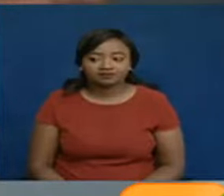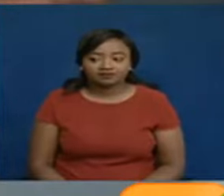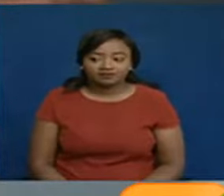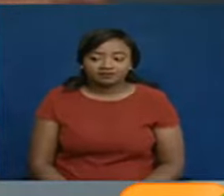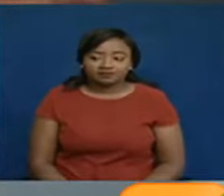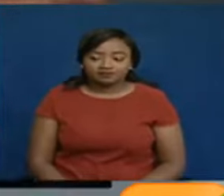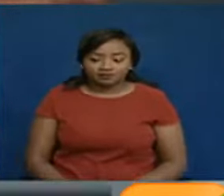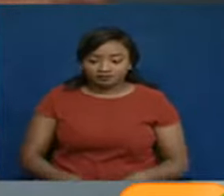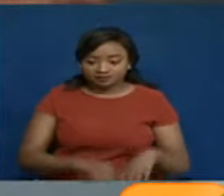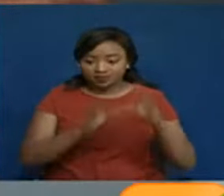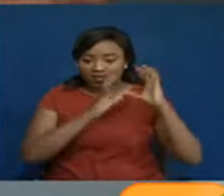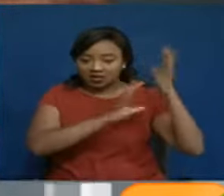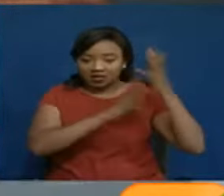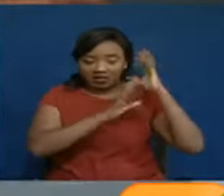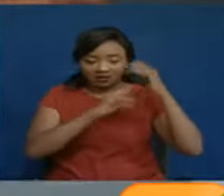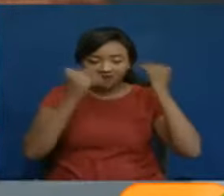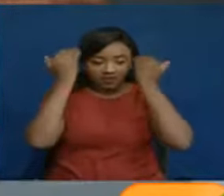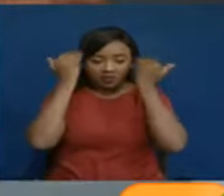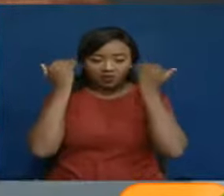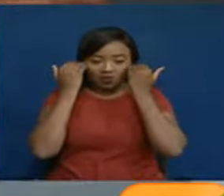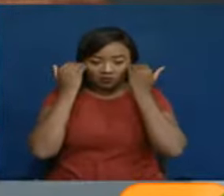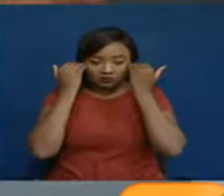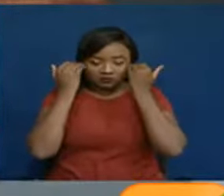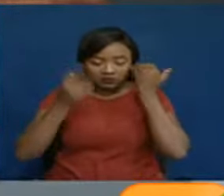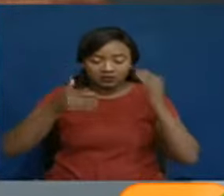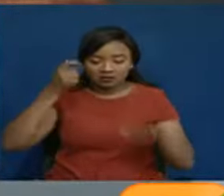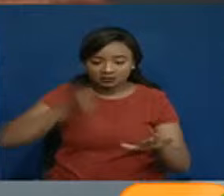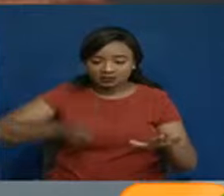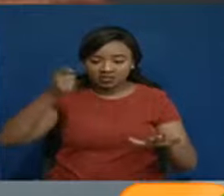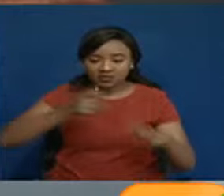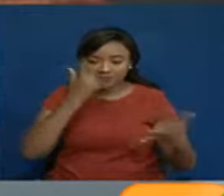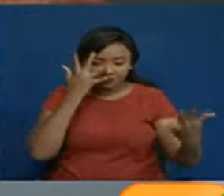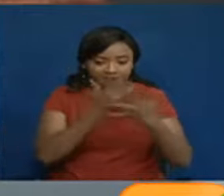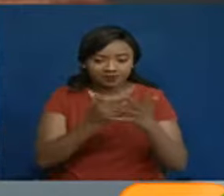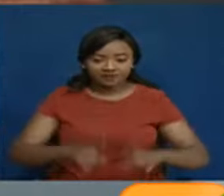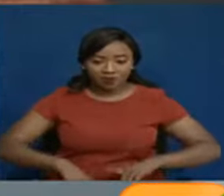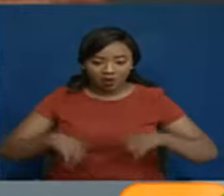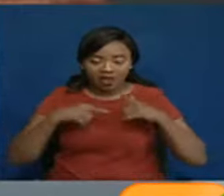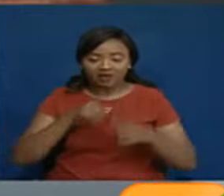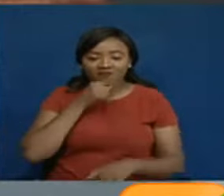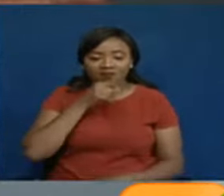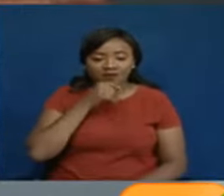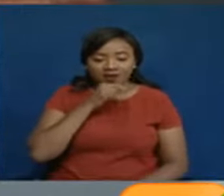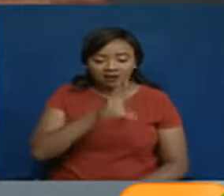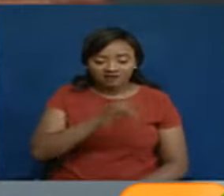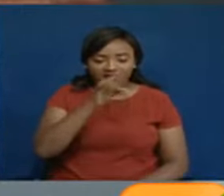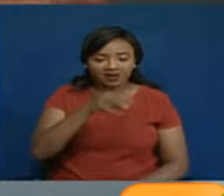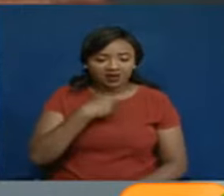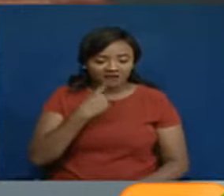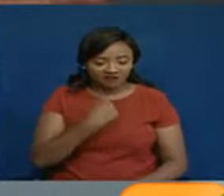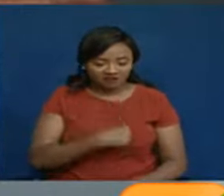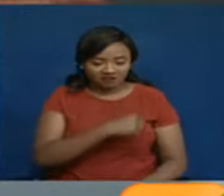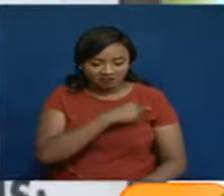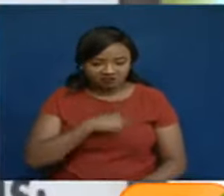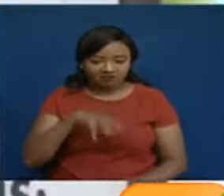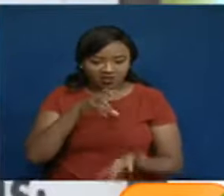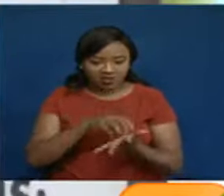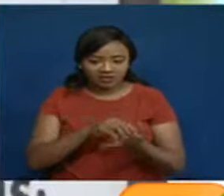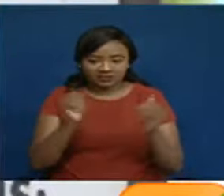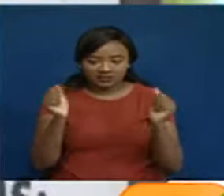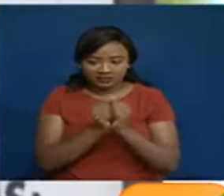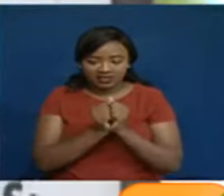Mahakama ya Kilifi imemhukumu kifungo cha maisha mwanaume mmoja aliyepatikana na makosa 10 ya ulawiti. Hakimu mkuu Ivy Wasike